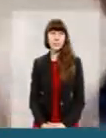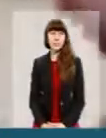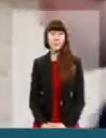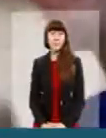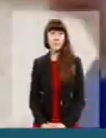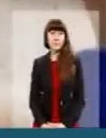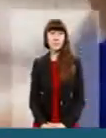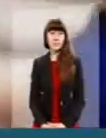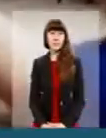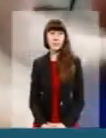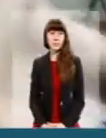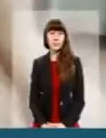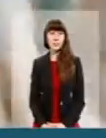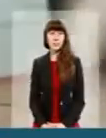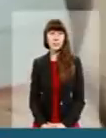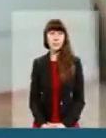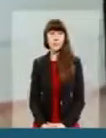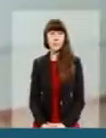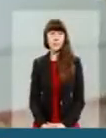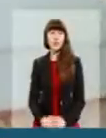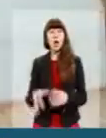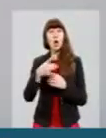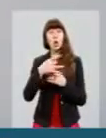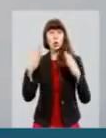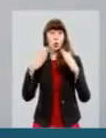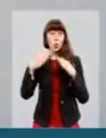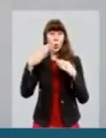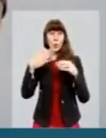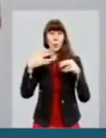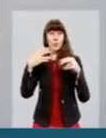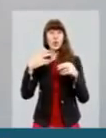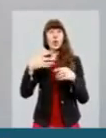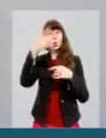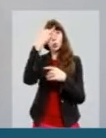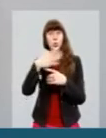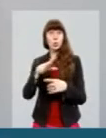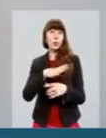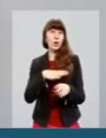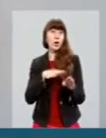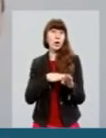түрлі үйірмелерді топтастырған мәдениет ошағының есігі әрқашан айқара ашық. Данияр Шайынғазин, Мырзабек Жұманов, қостанай арнасы.